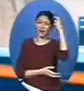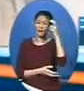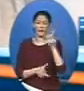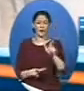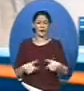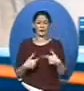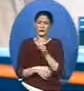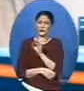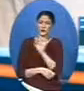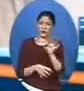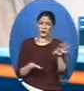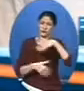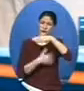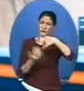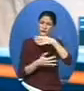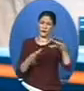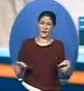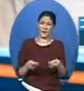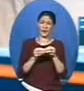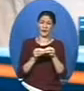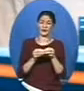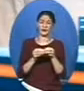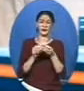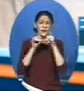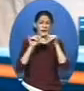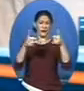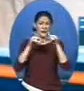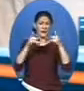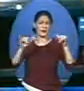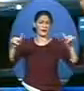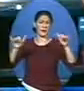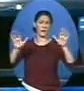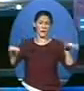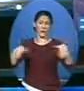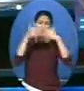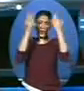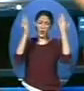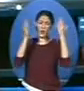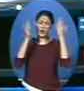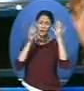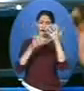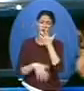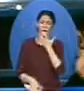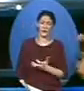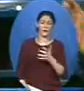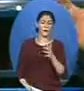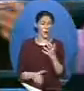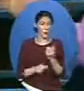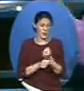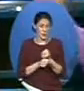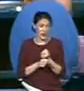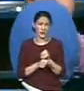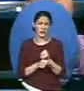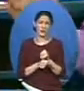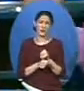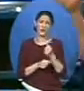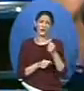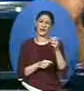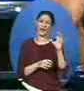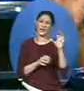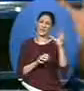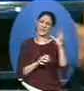הזה. שבקריאה המואזין, בשעות הבוקר, רק בשעות הבוקר, מנמיכים את הווליום, וכולם חיים, שבט